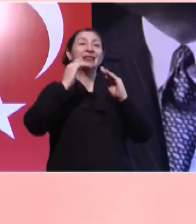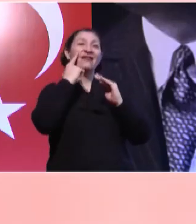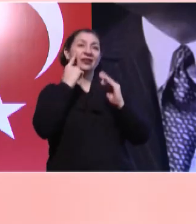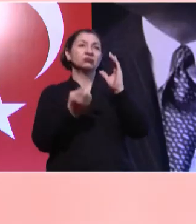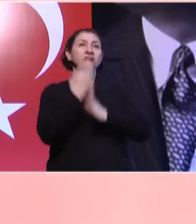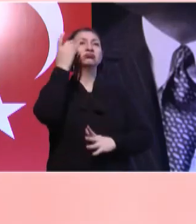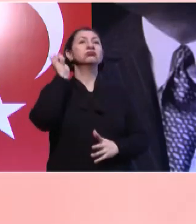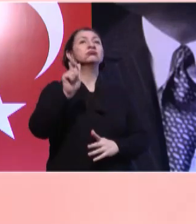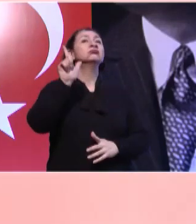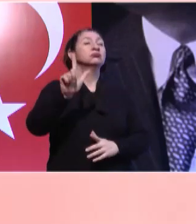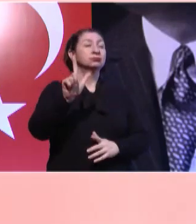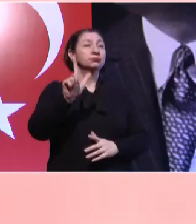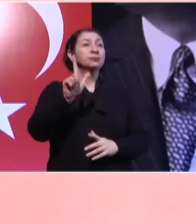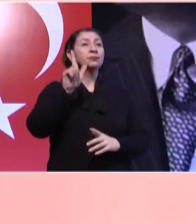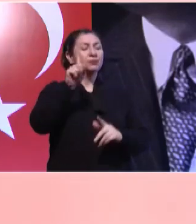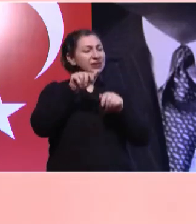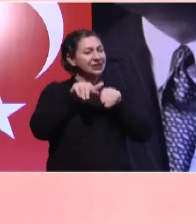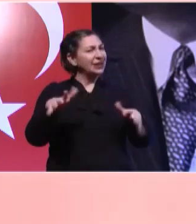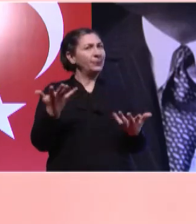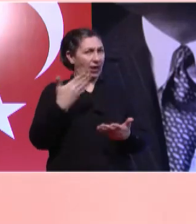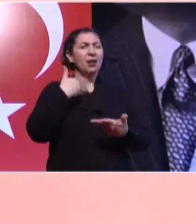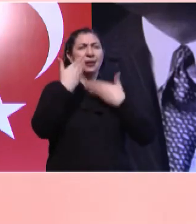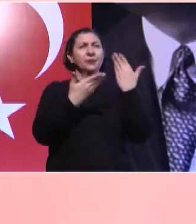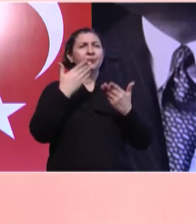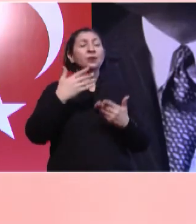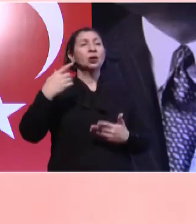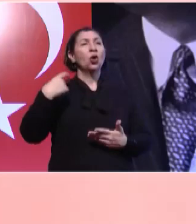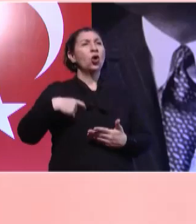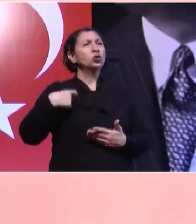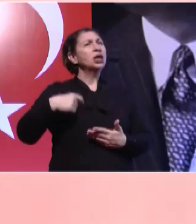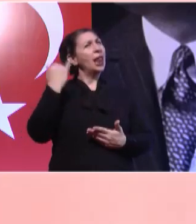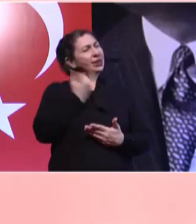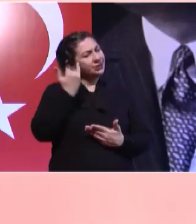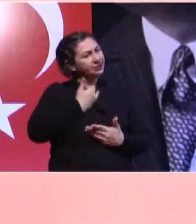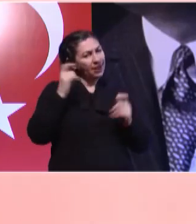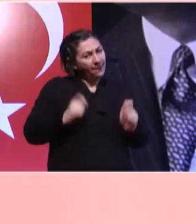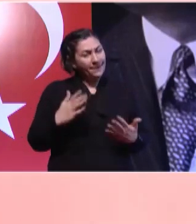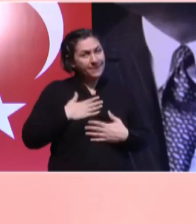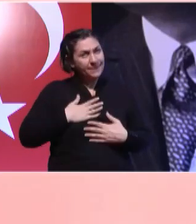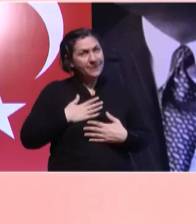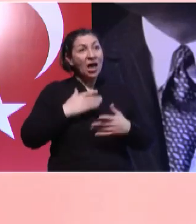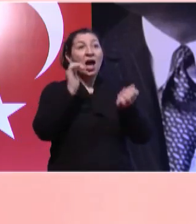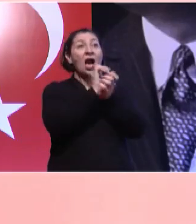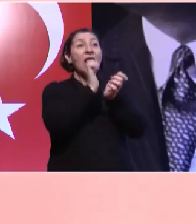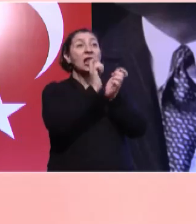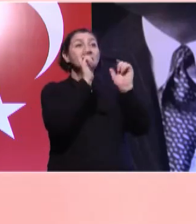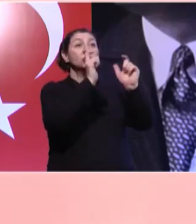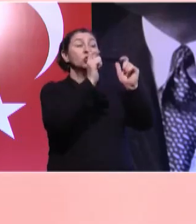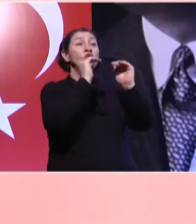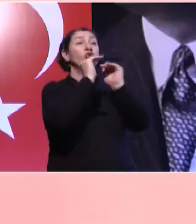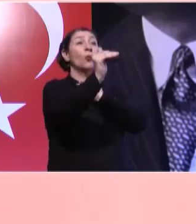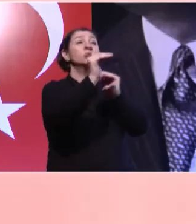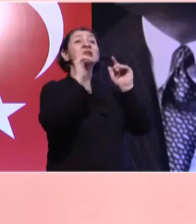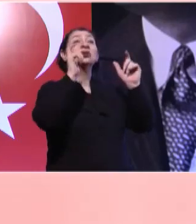Bir sistemi de belirteyim. Öz eleştiriyi de yapayım. Aile sigortasını toplumun